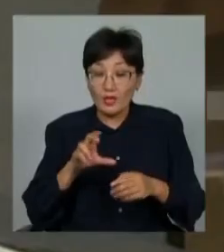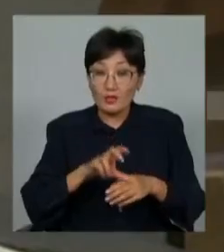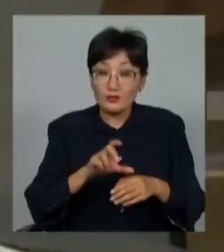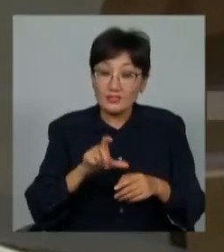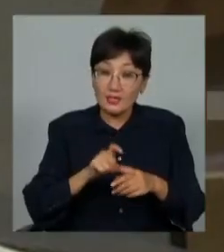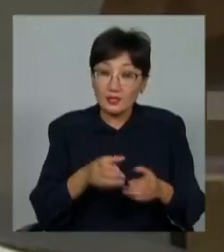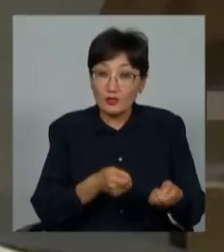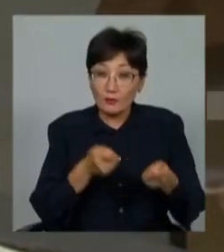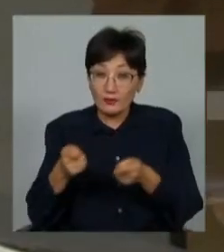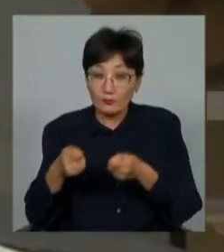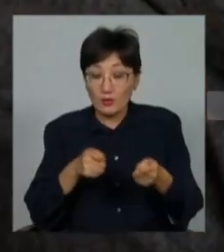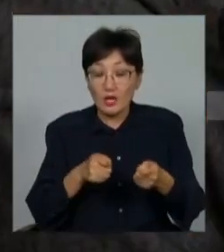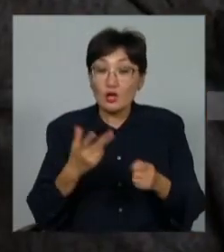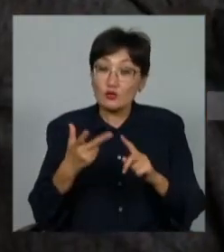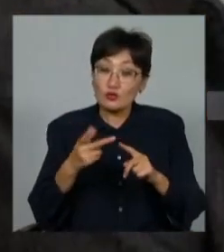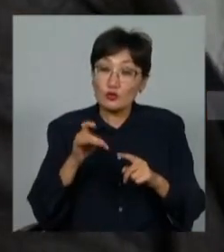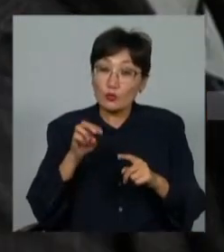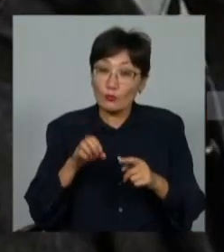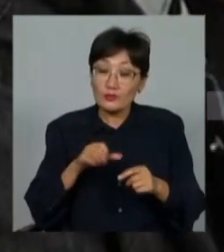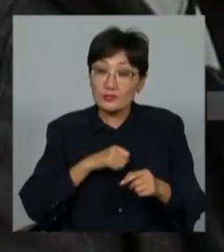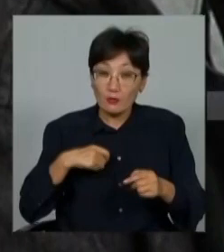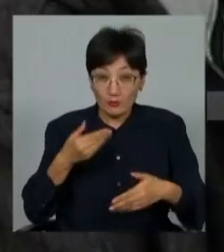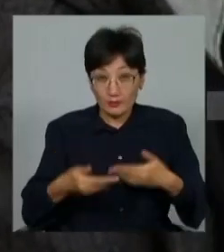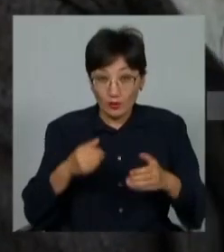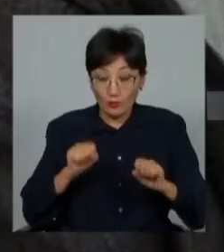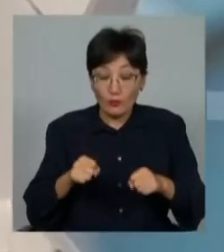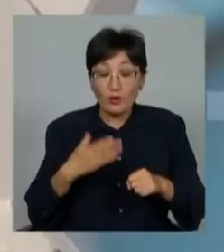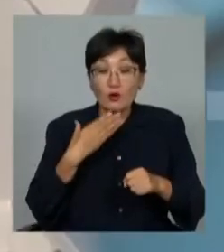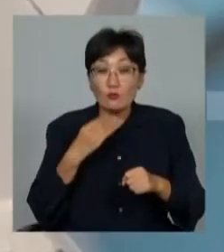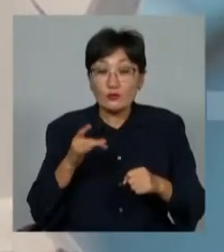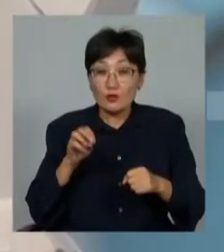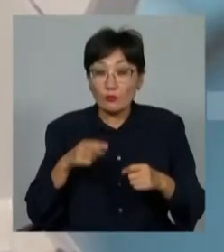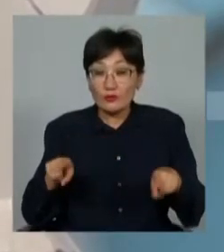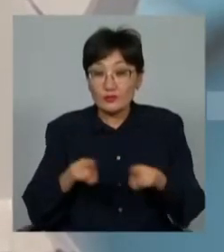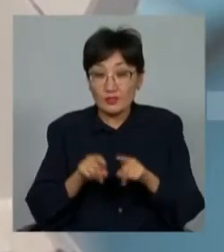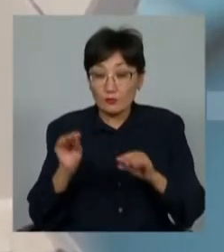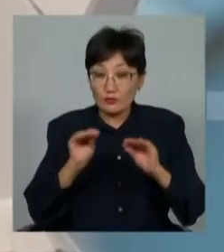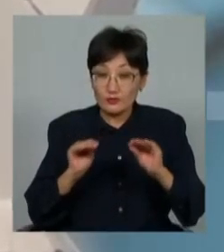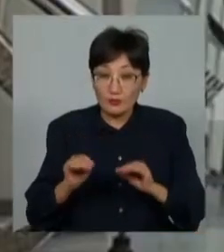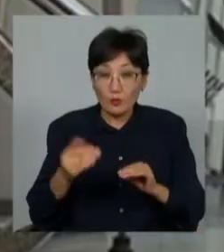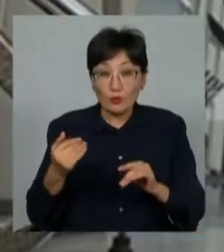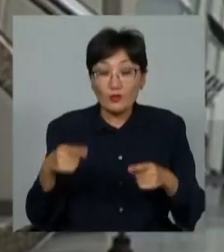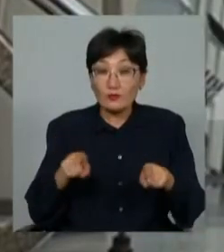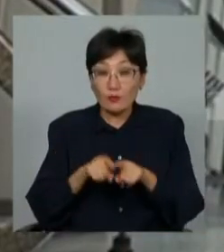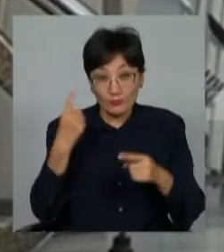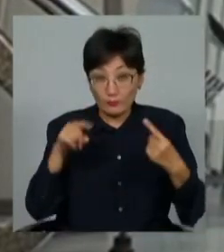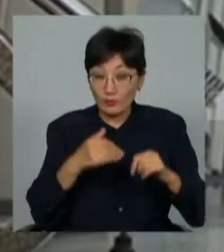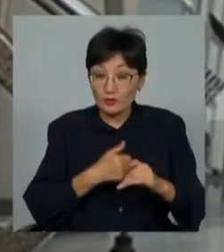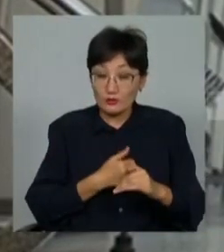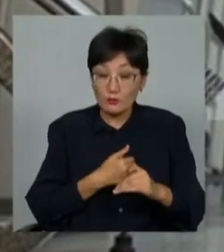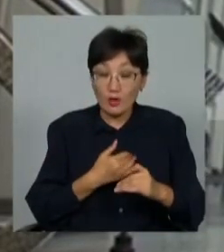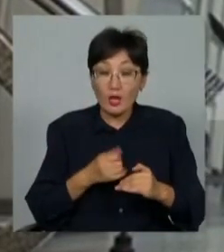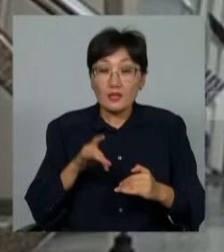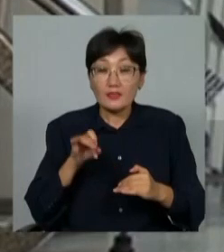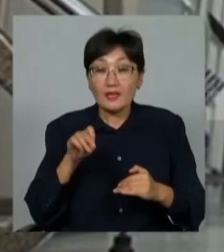береді. Үшіншісі өз аяғымен жүре алады. Сол сияқты бұл роботтың өз баламаларын құрастыруда Жанғалидің ойында бар. Енді өнертапқыш